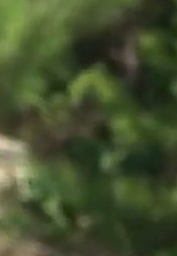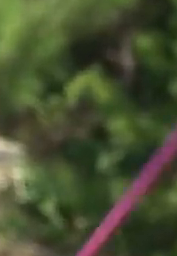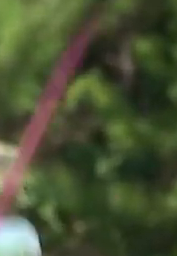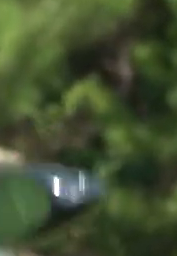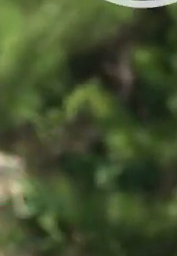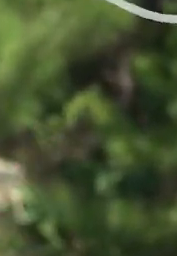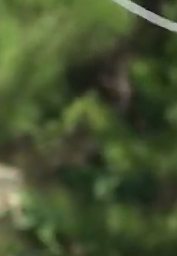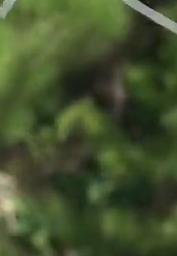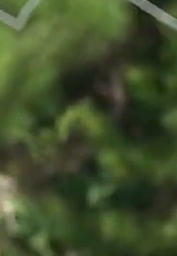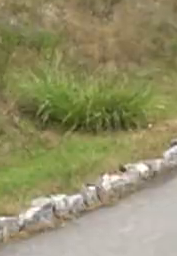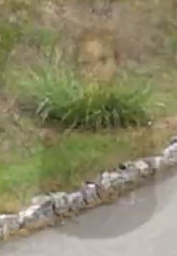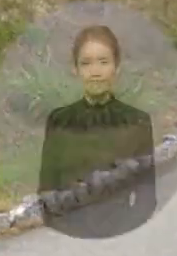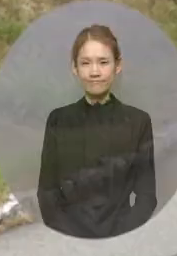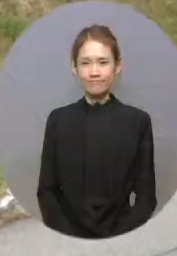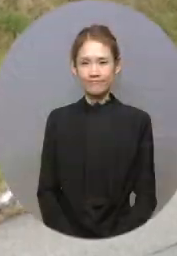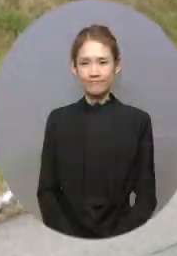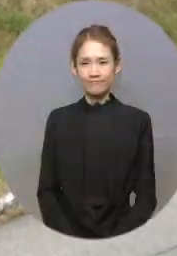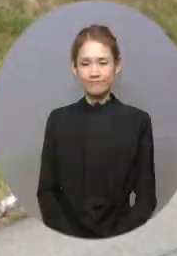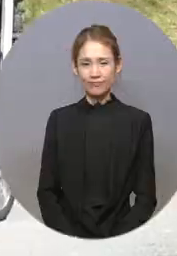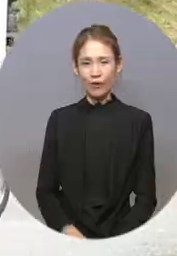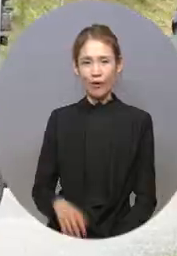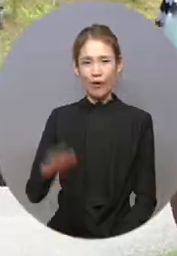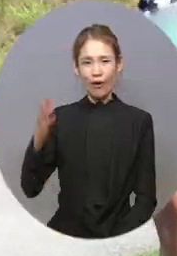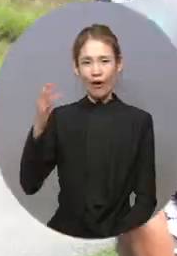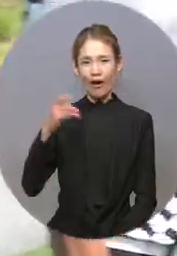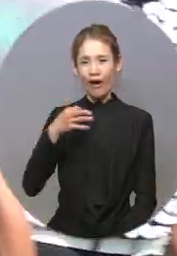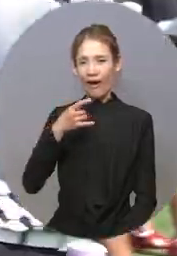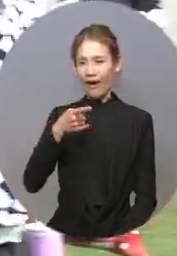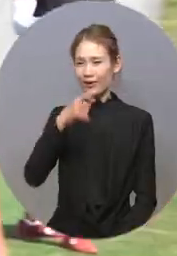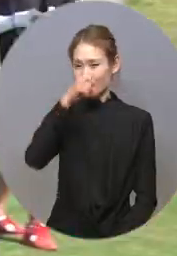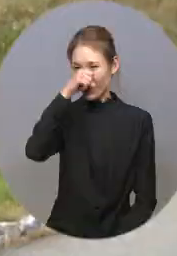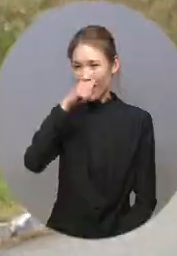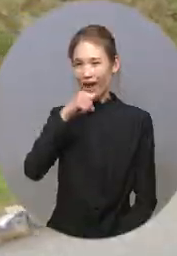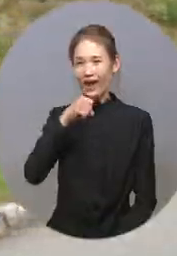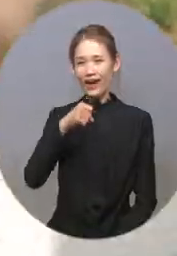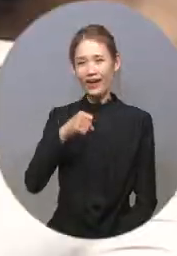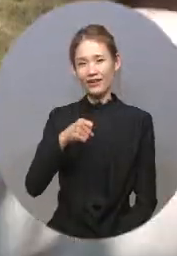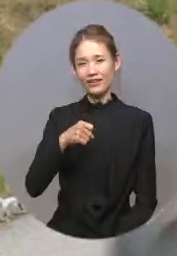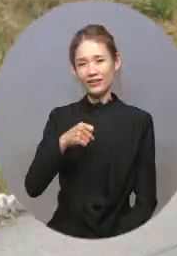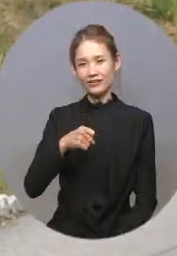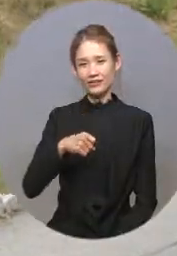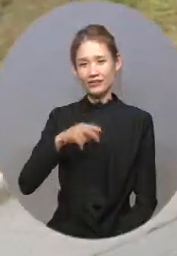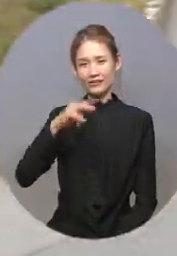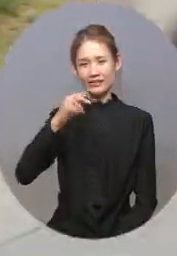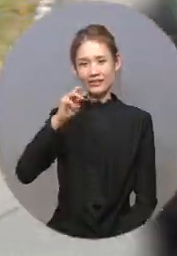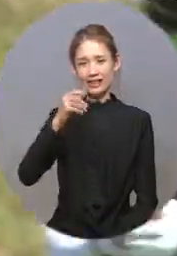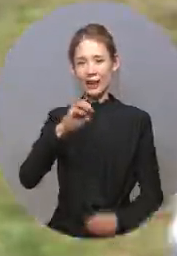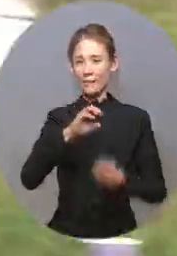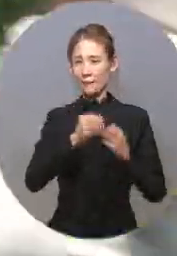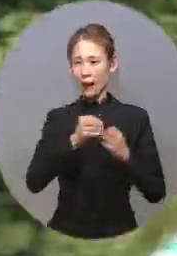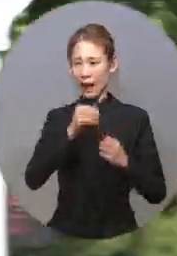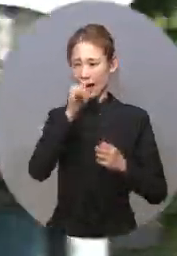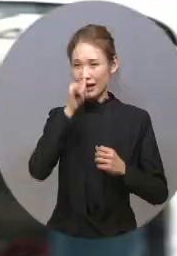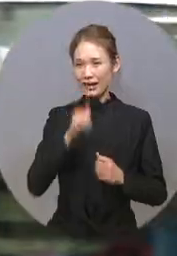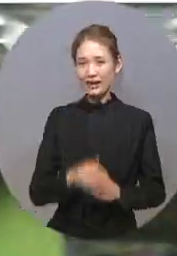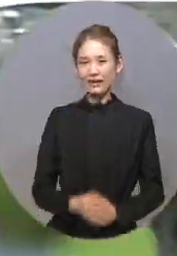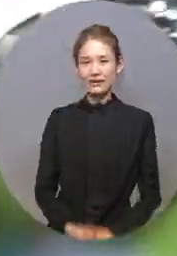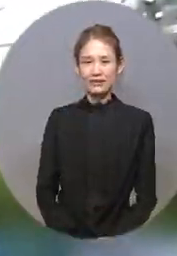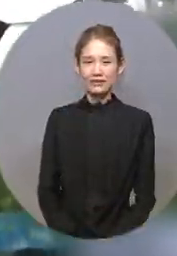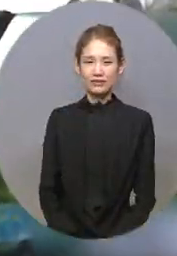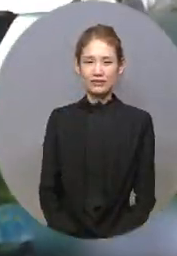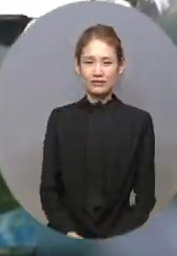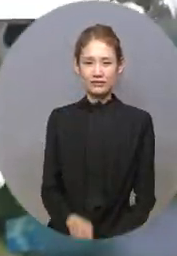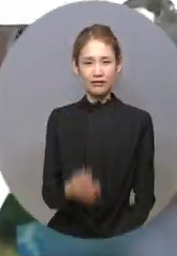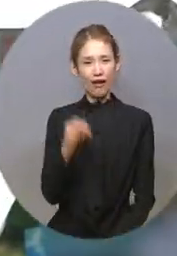와. 예! 와. 좋겠다. 와. 스틱은 떨어지고 난리 났네. 연아, 진짜 잘